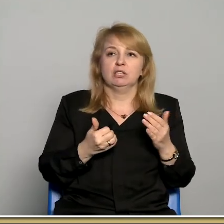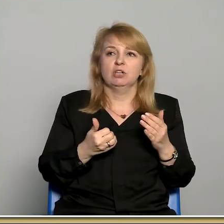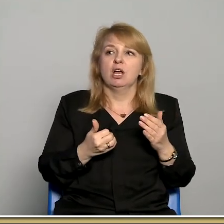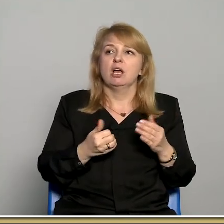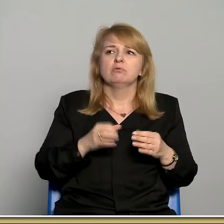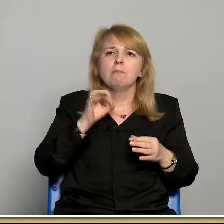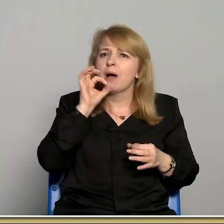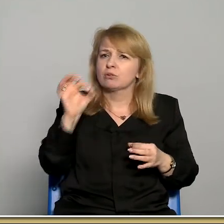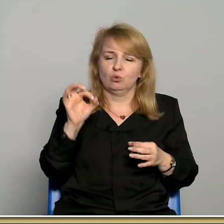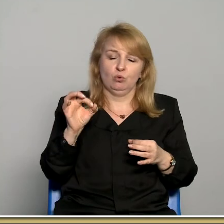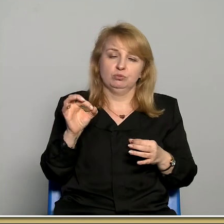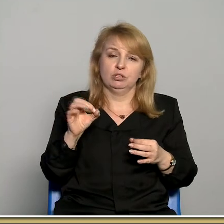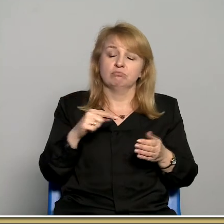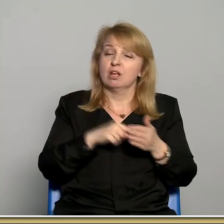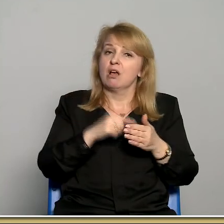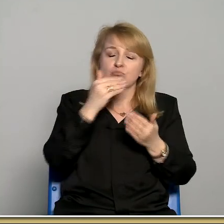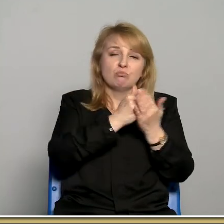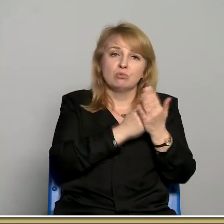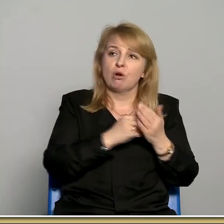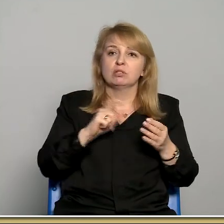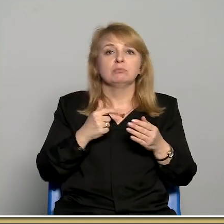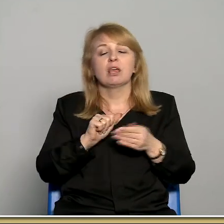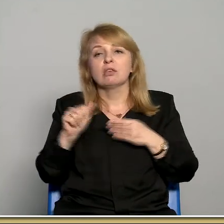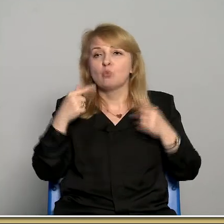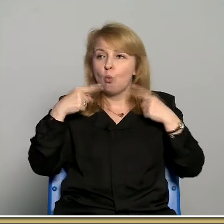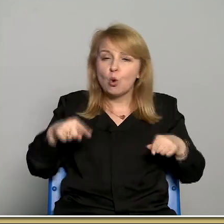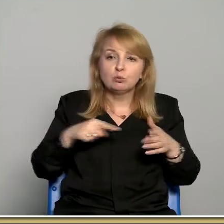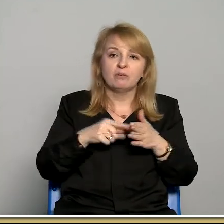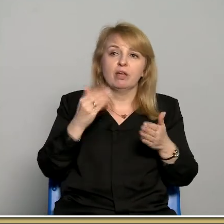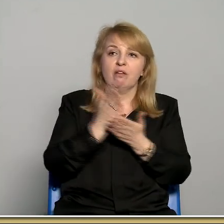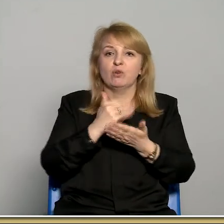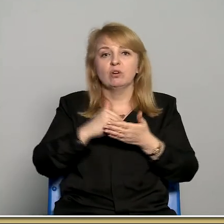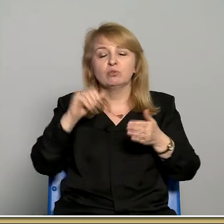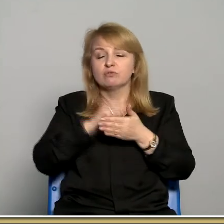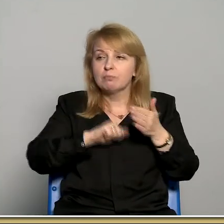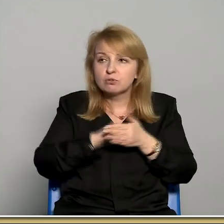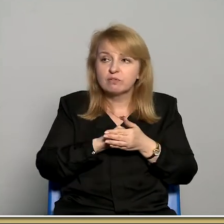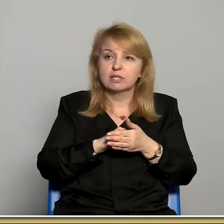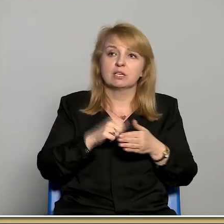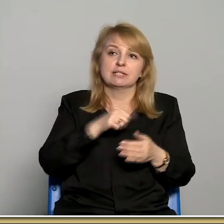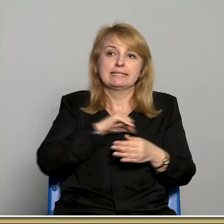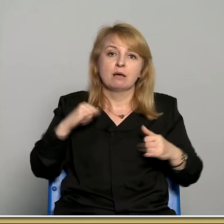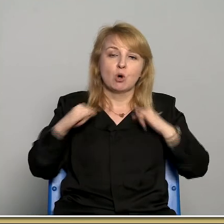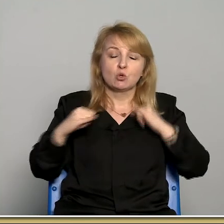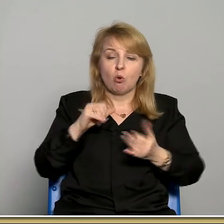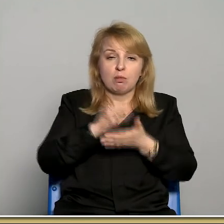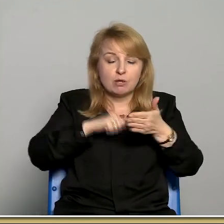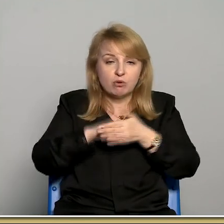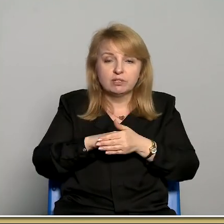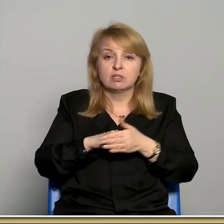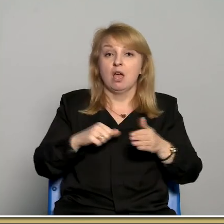zarówno w ramach tych programów, za które odpowiada na przykład Wojewódzki Urząd Pracy czy Samorząd Województwa Mazowieckiego,